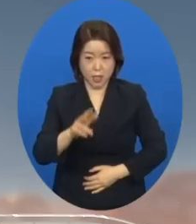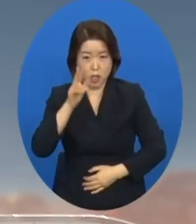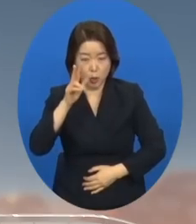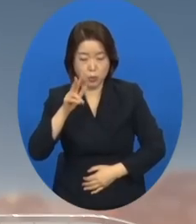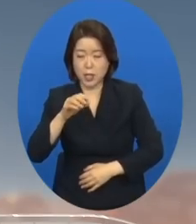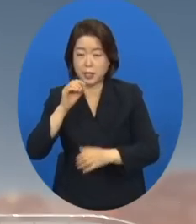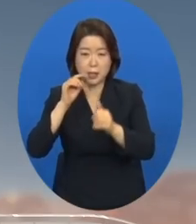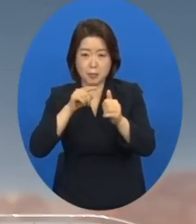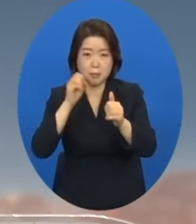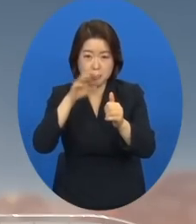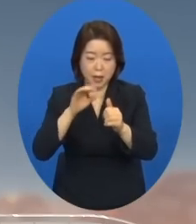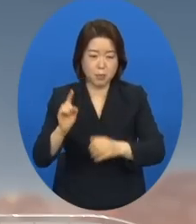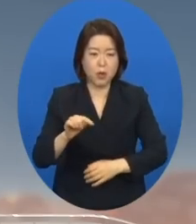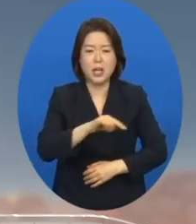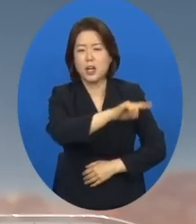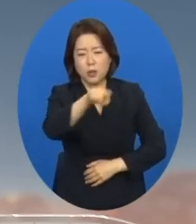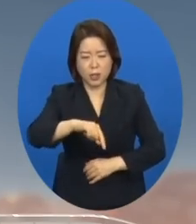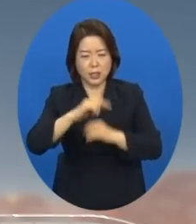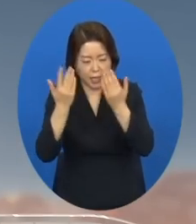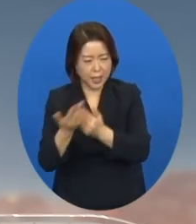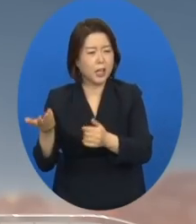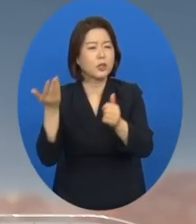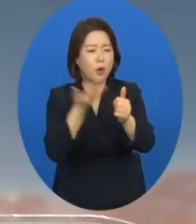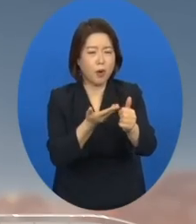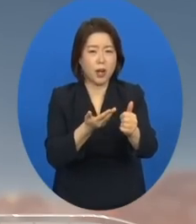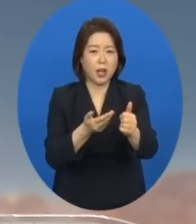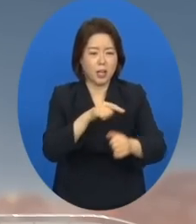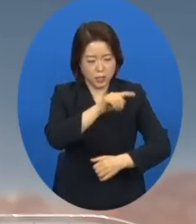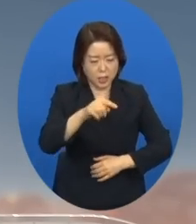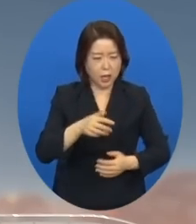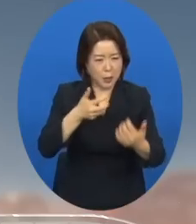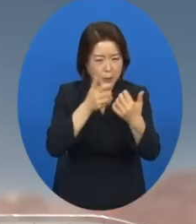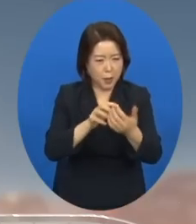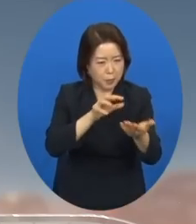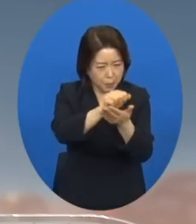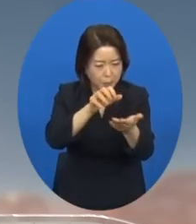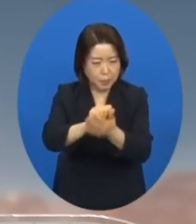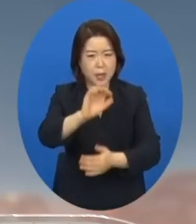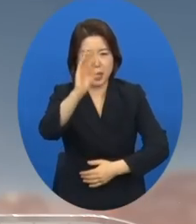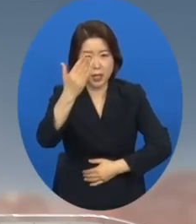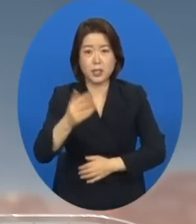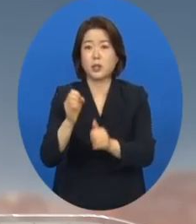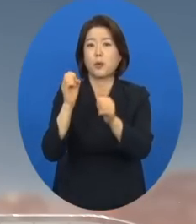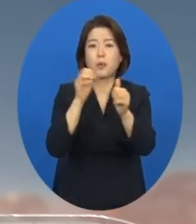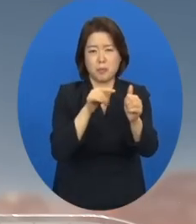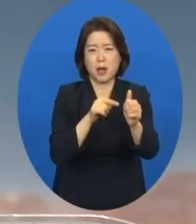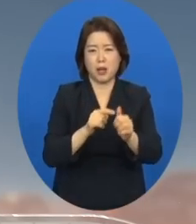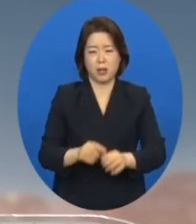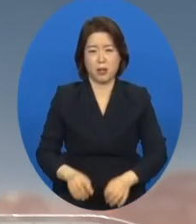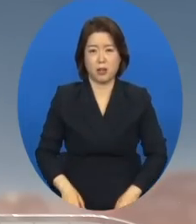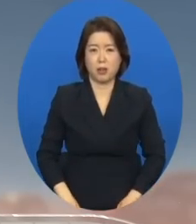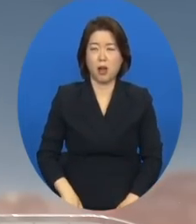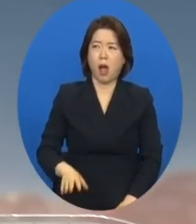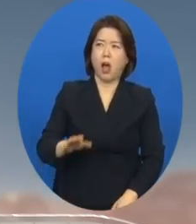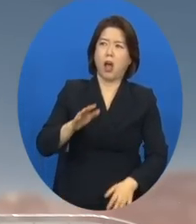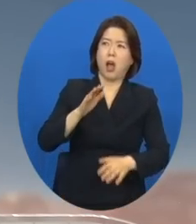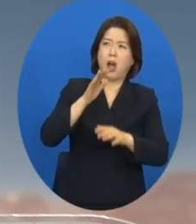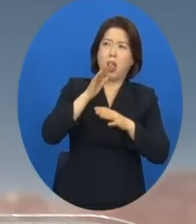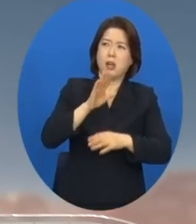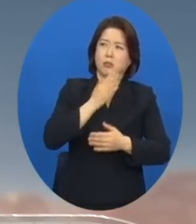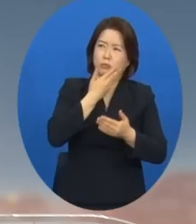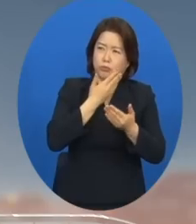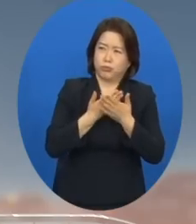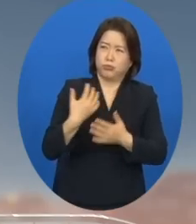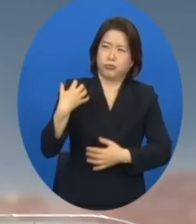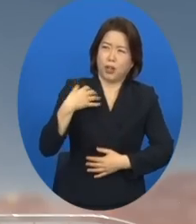그 땅을 너희가 차지해야 한다라고 말씀을 하시는 겁니다 그래서 여호수아가이 너무나 중요한 사명이 있으면